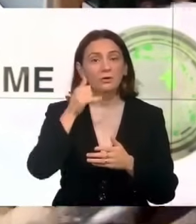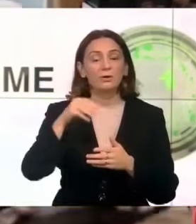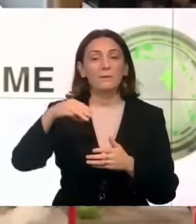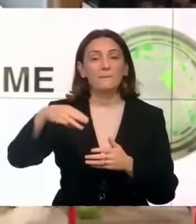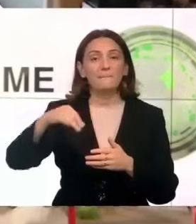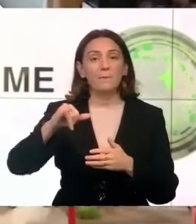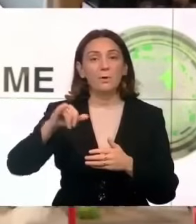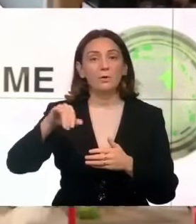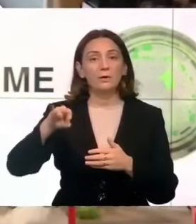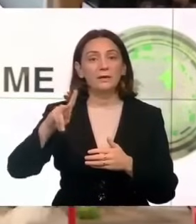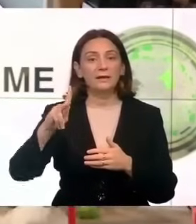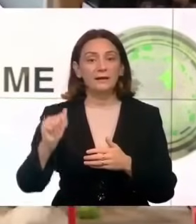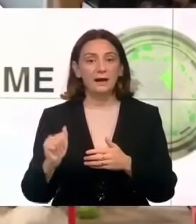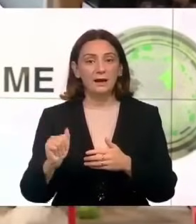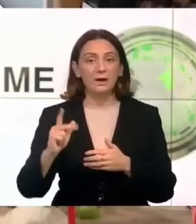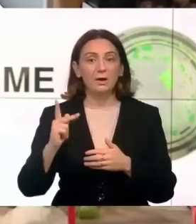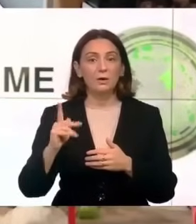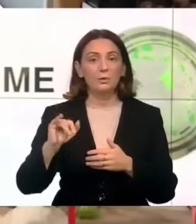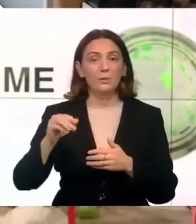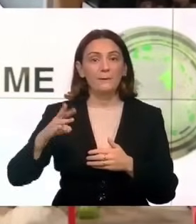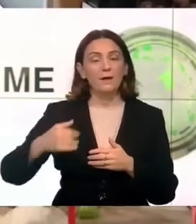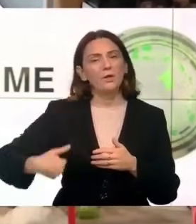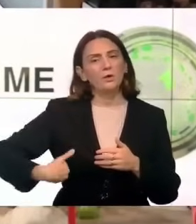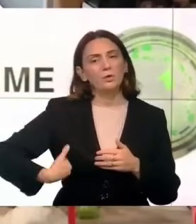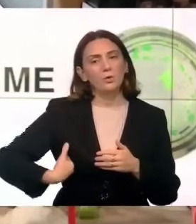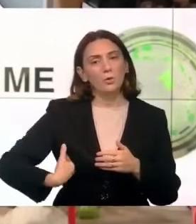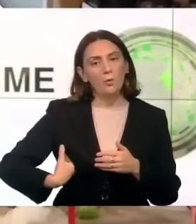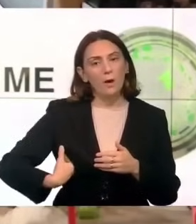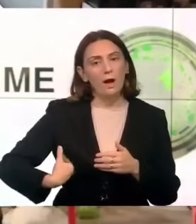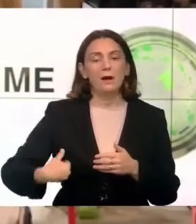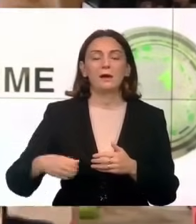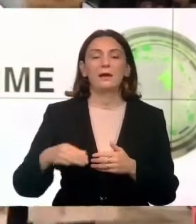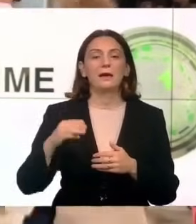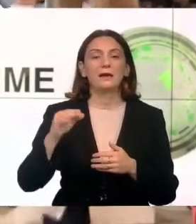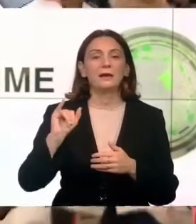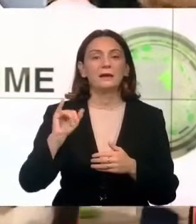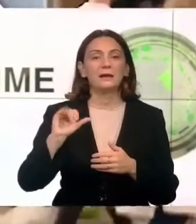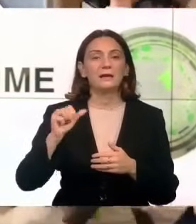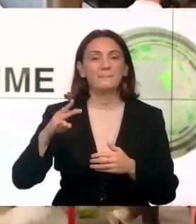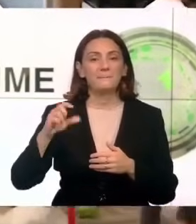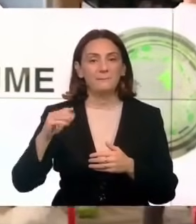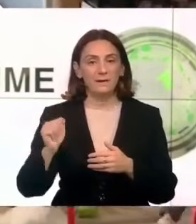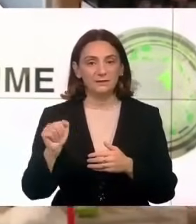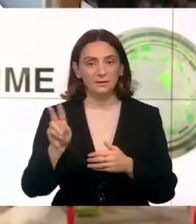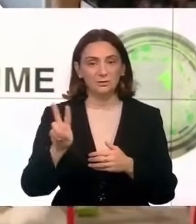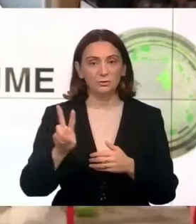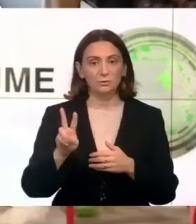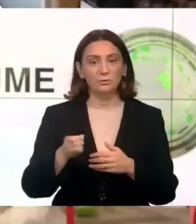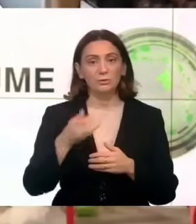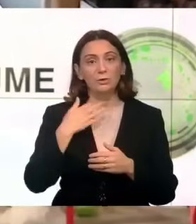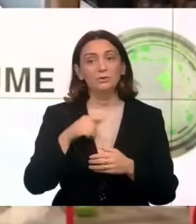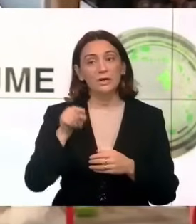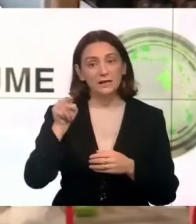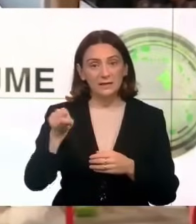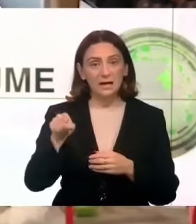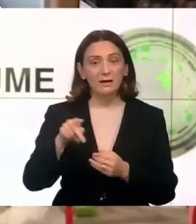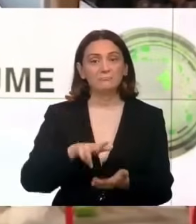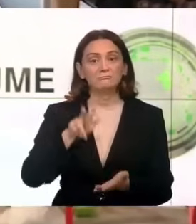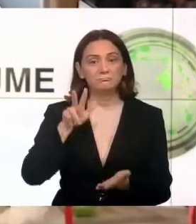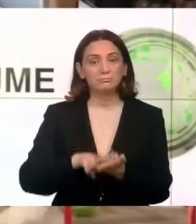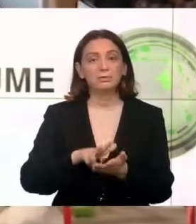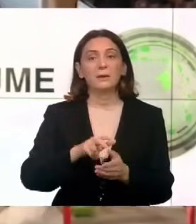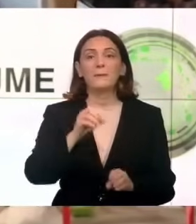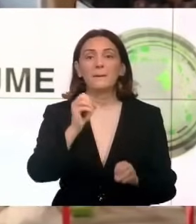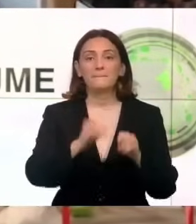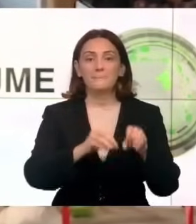Koka. Sipas tij, ai akuzoi më tej zonjën Kuremadi, po ashtu edhe bashkëshortin e saj Ilir Meta, duke i konsideruar si